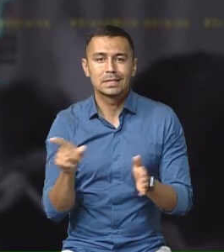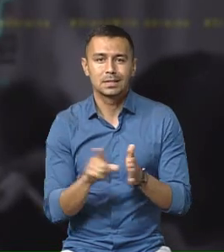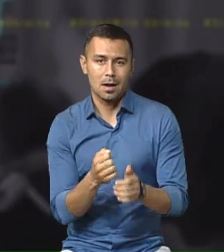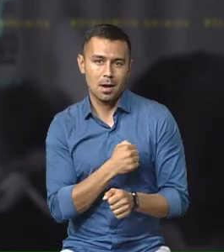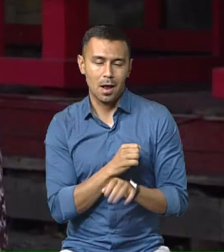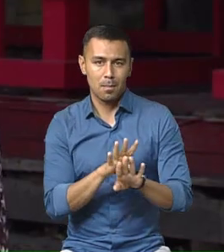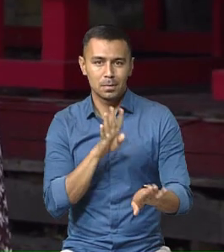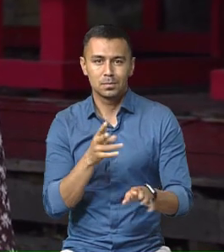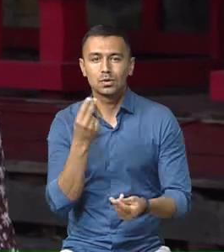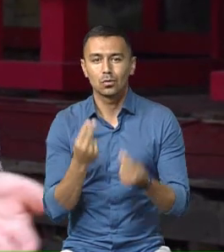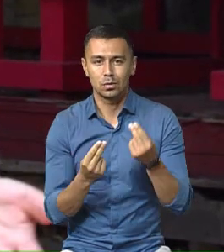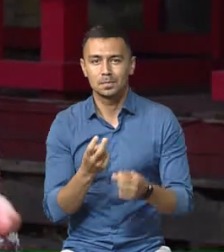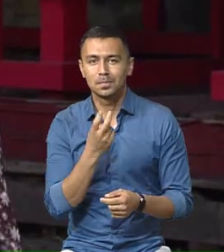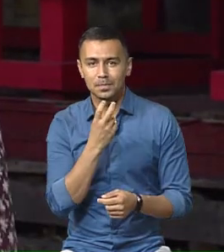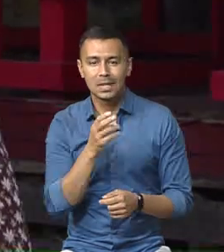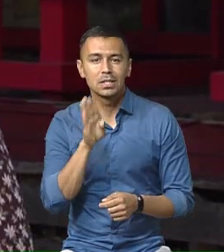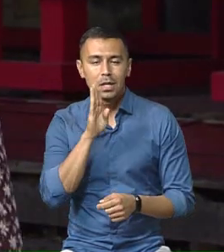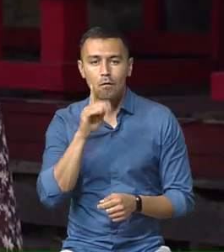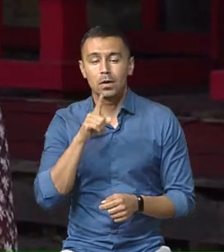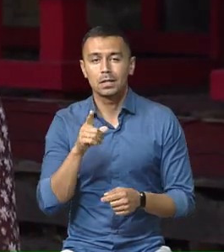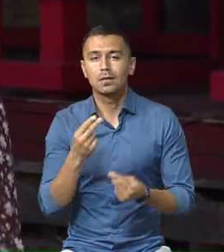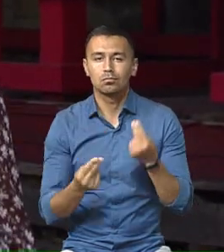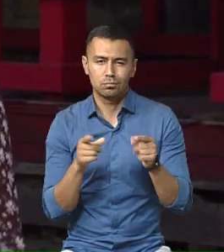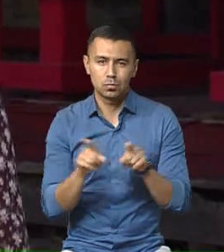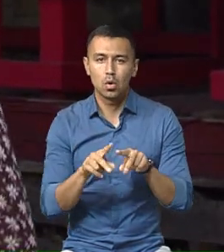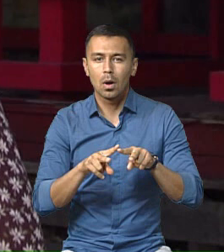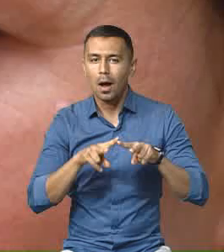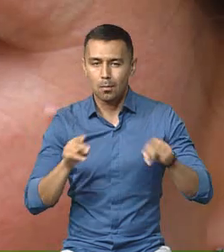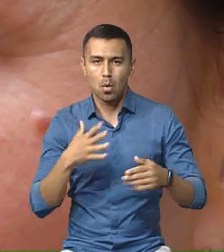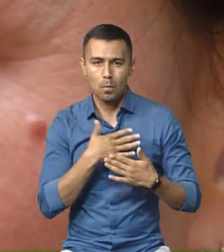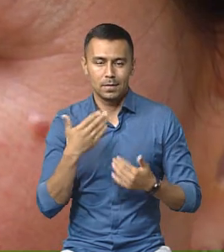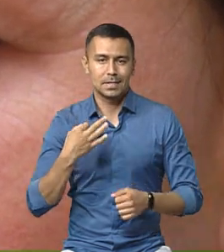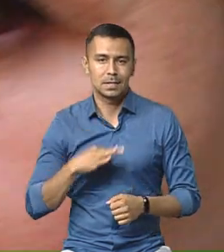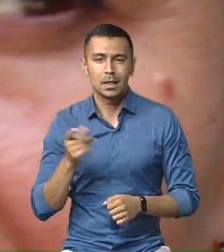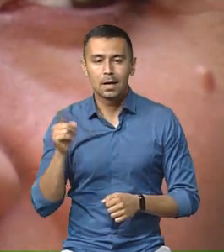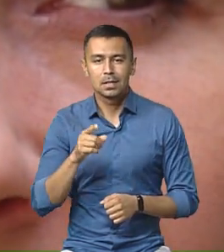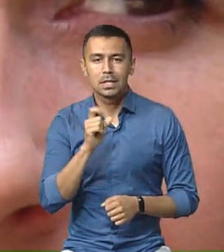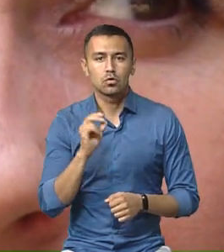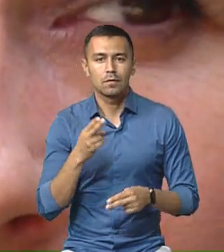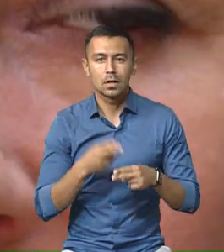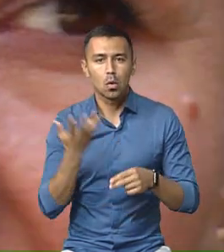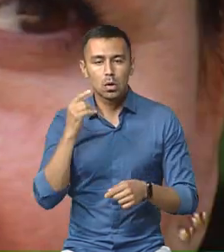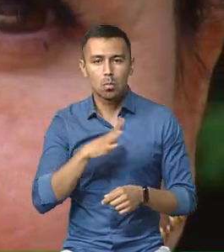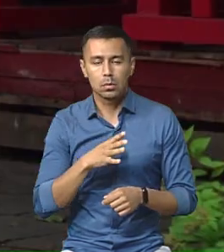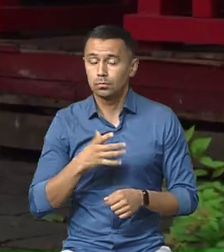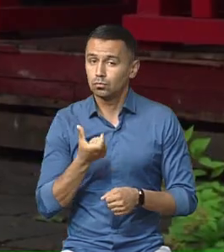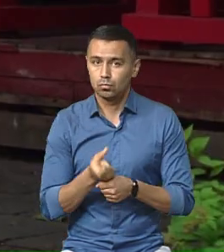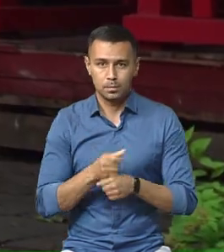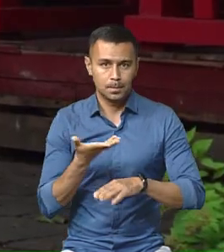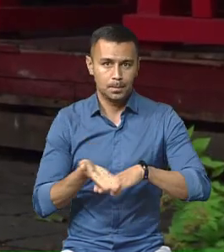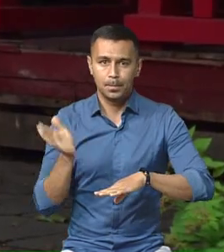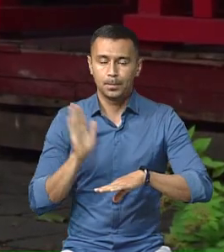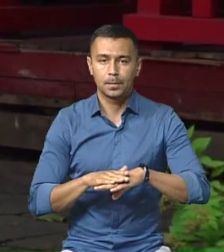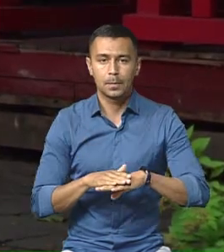армією, жартує жінка. Каже, віджартовуватися любив і її син. Навіть з Азовсталі, коли було невимовно важко.